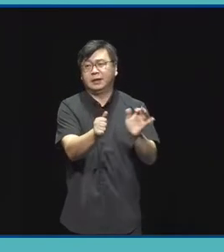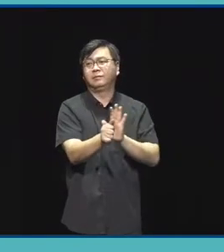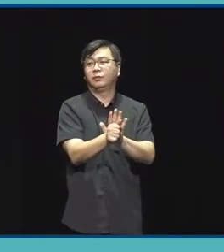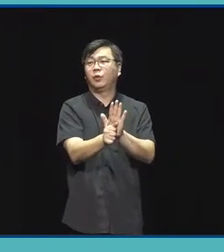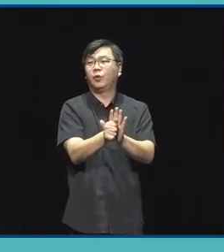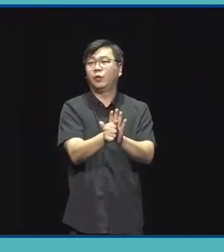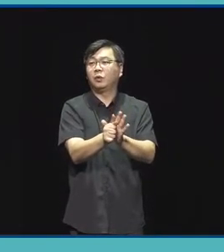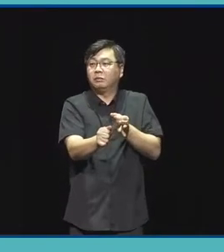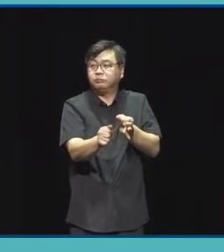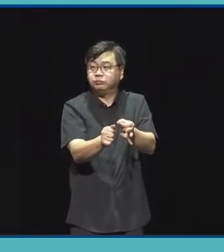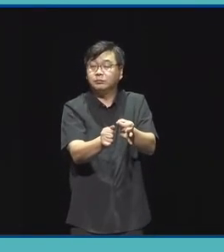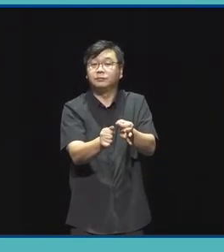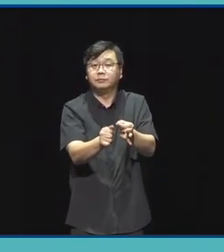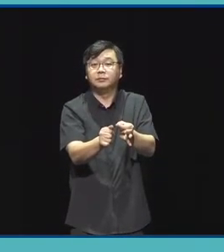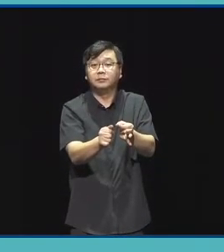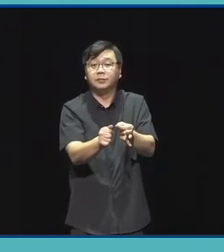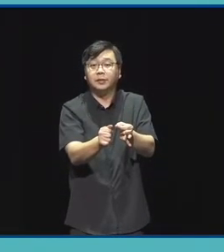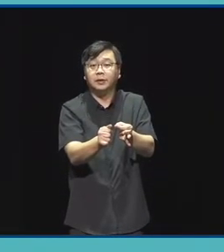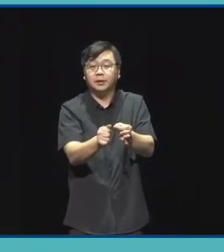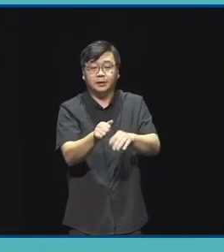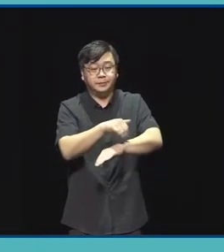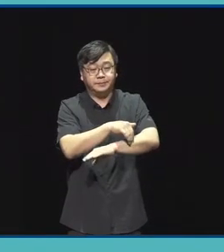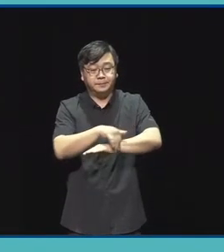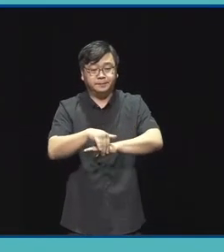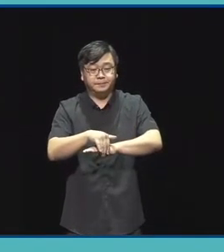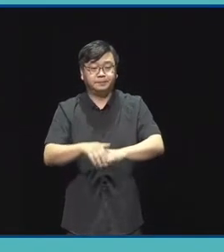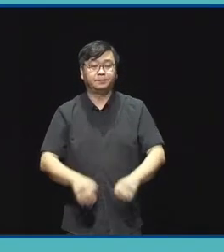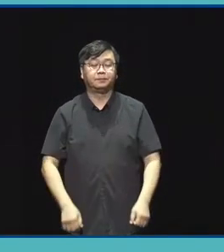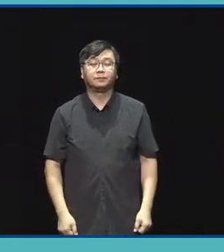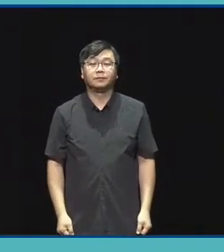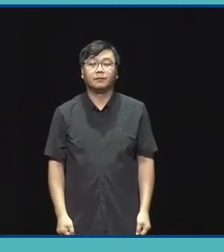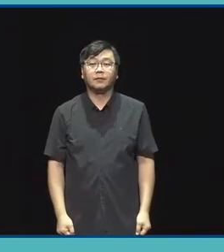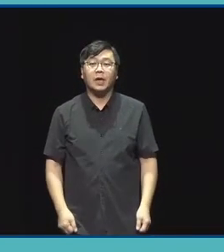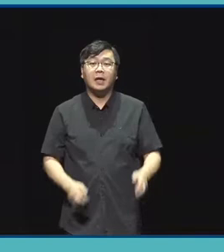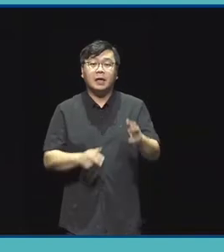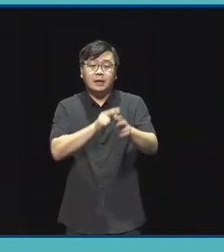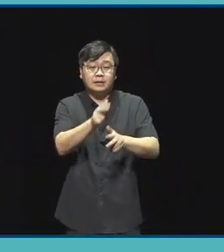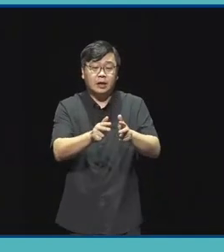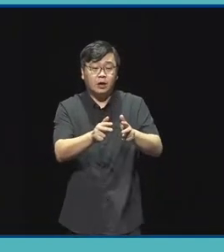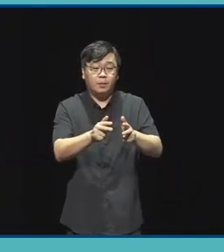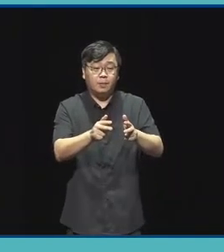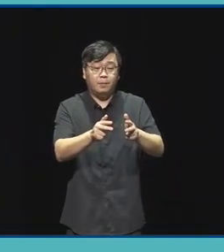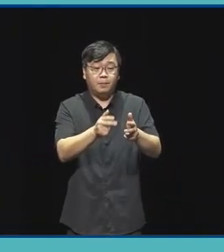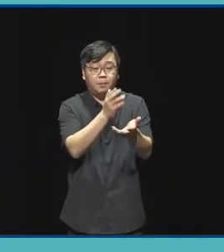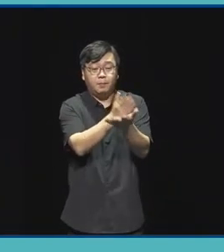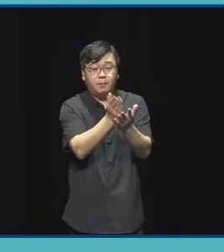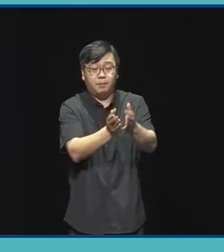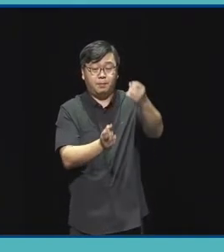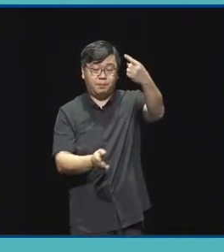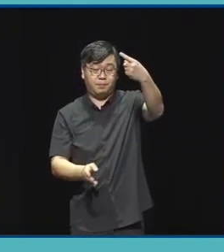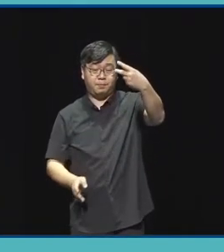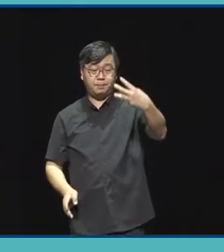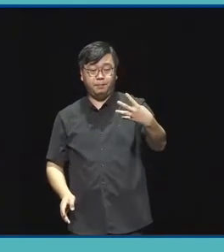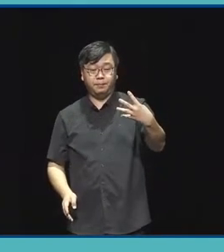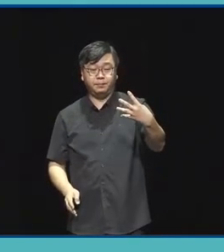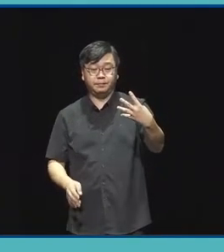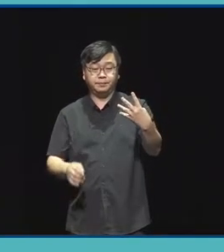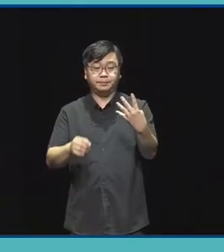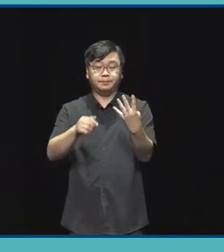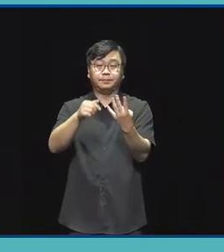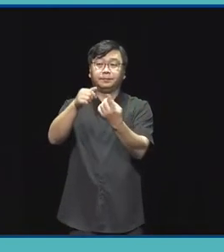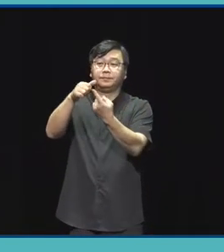저희가 설명을 드리고 있고요 사업 유흥은 크게 4가지로 구성이 되어 있습니다